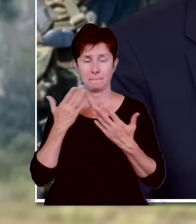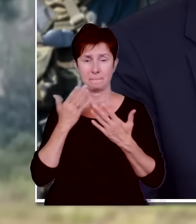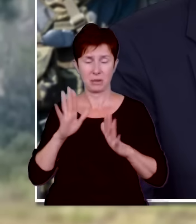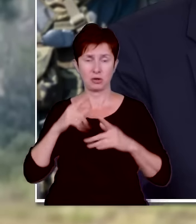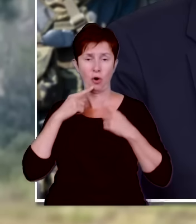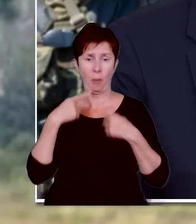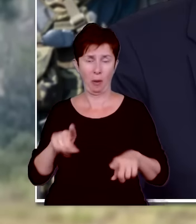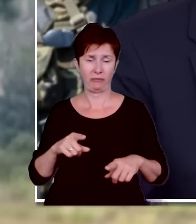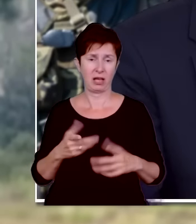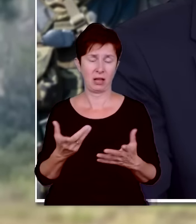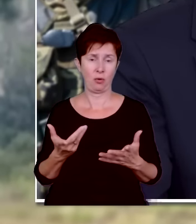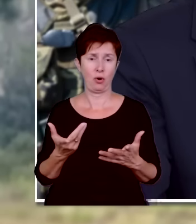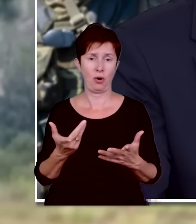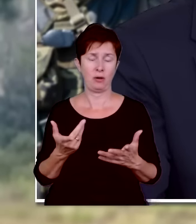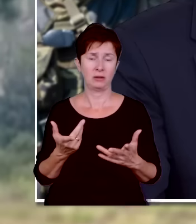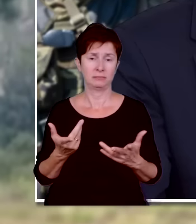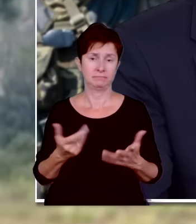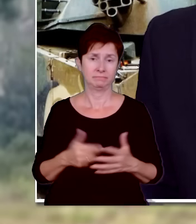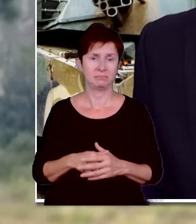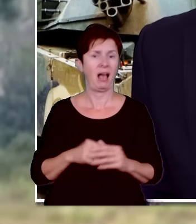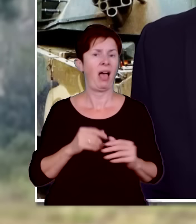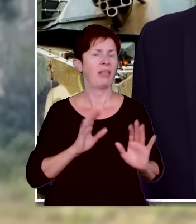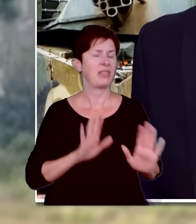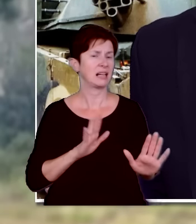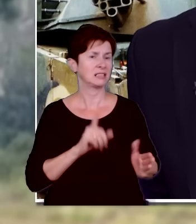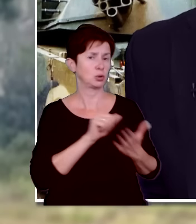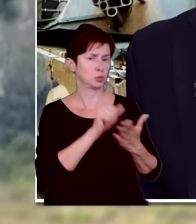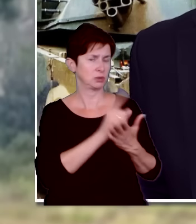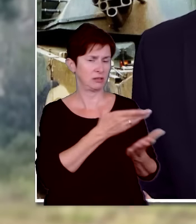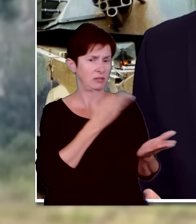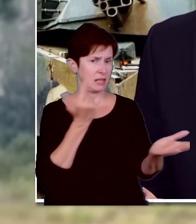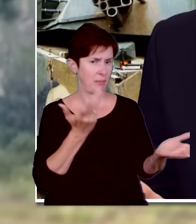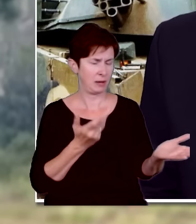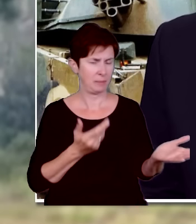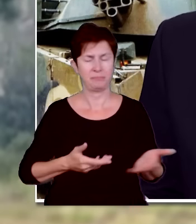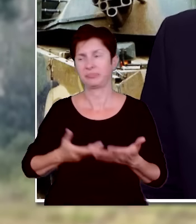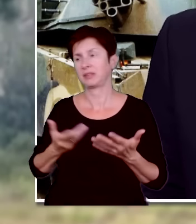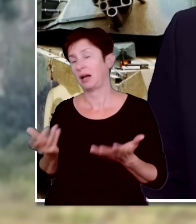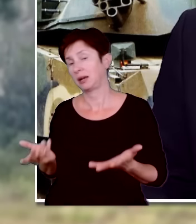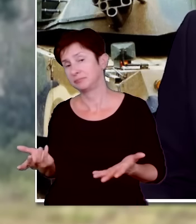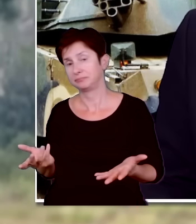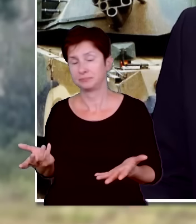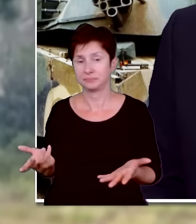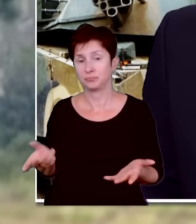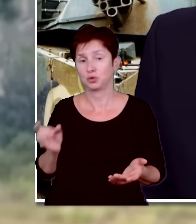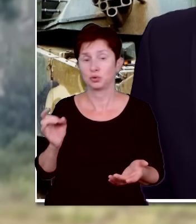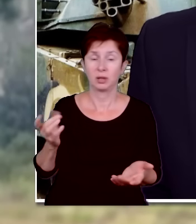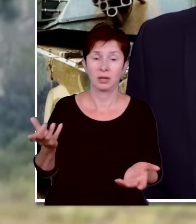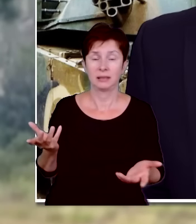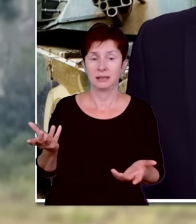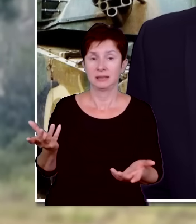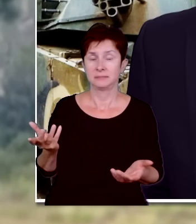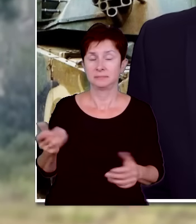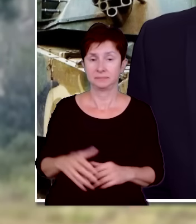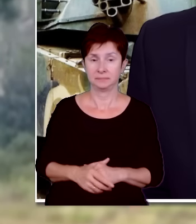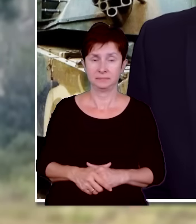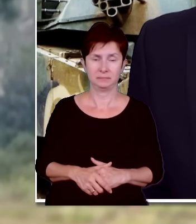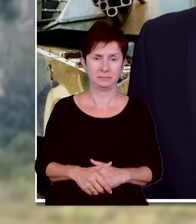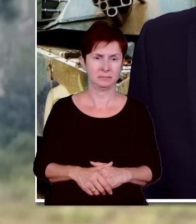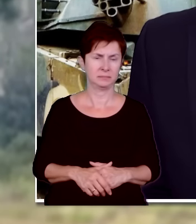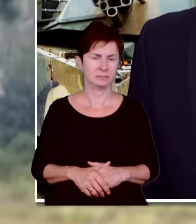razie No ale jak na razie jak rozumiem sukcesów nie ma Czy są panie min panie rektorze pan wygląda Mówi pan o kierowaniu sty stego